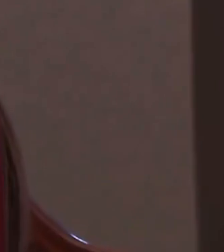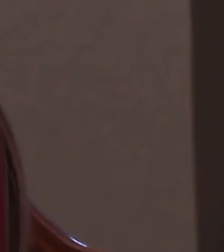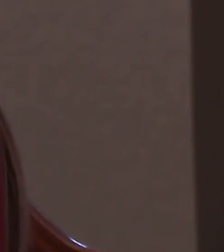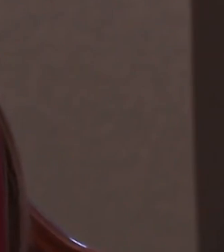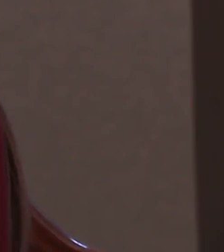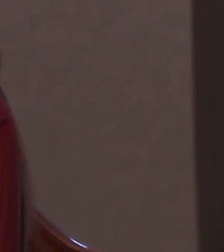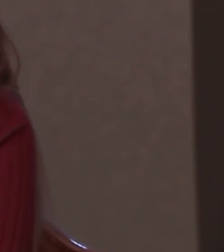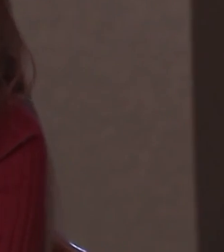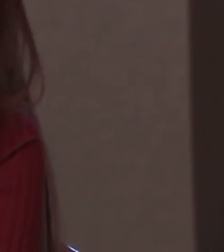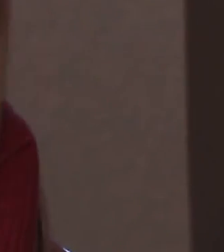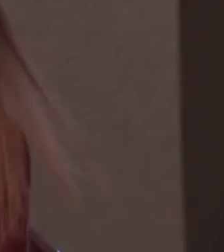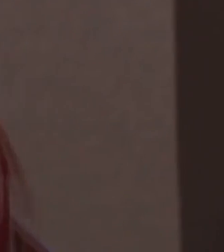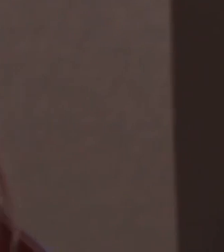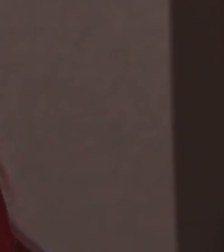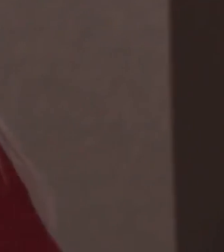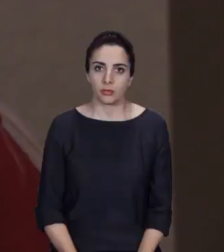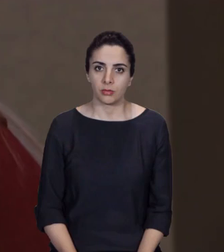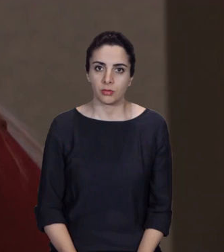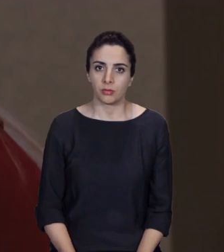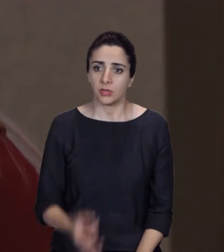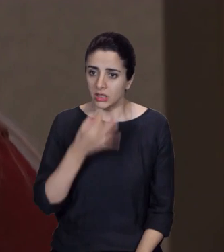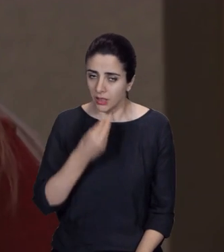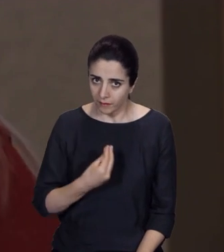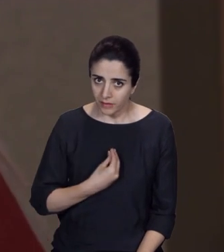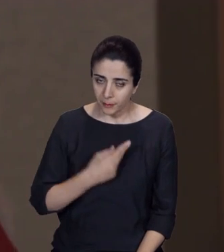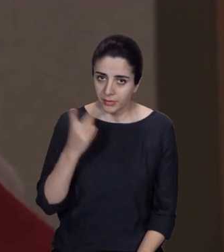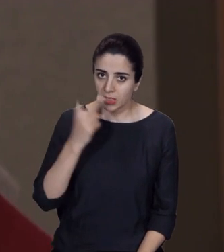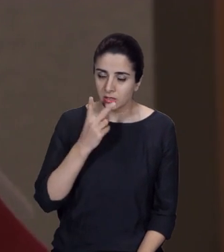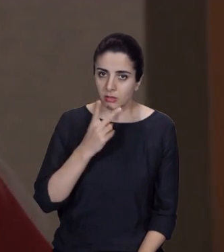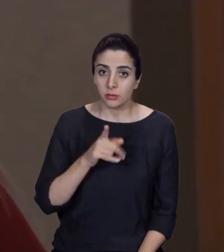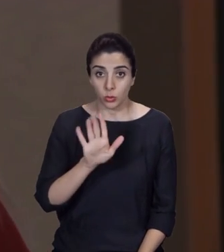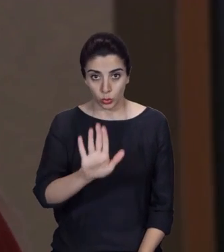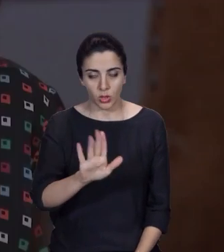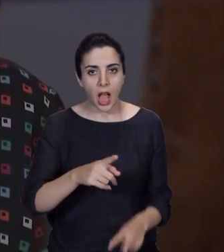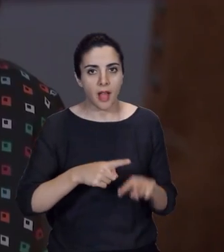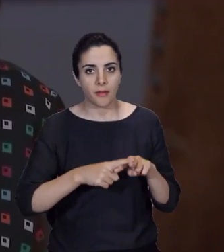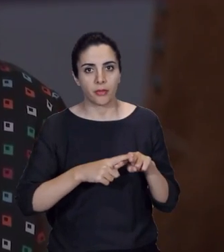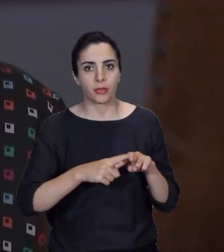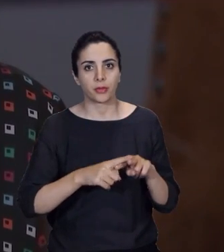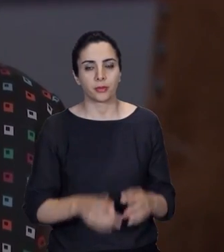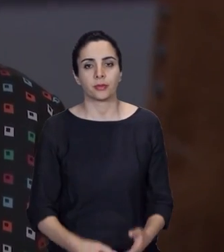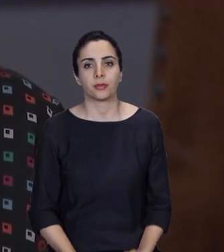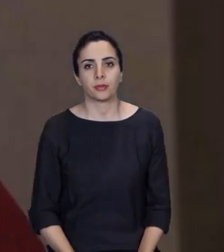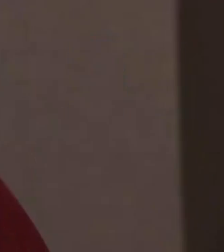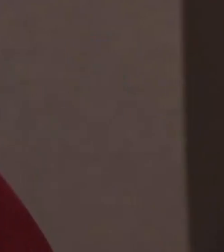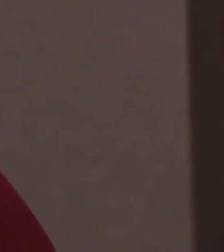aldı. Ağzındakini hala çiğniyor. Bana da müsaade teyze. Sen kal Alev.